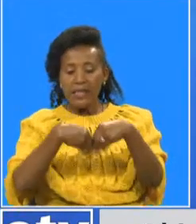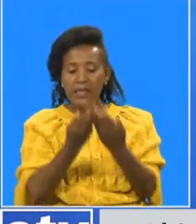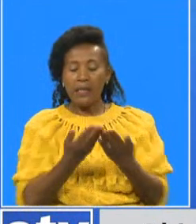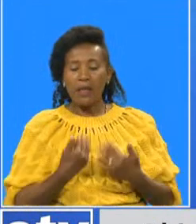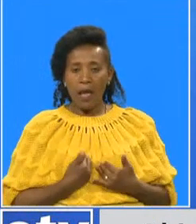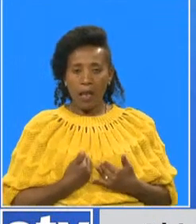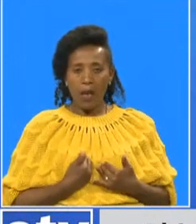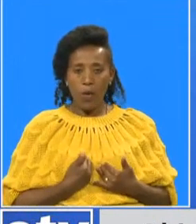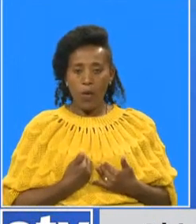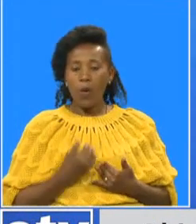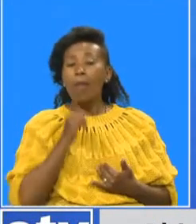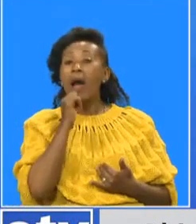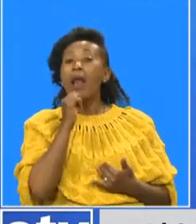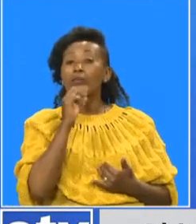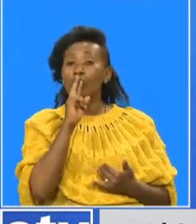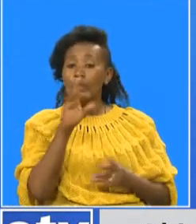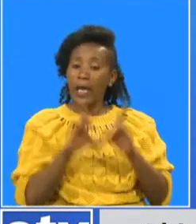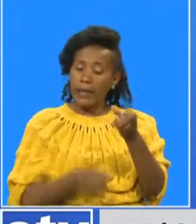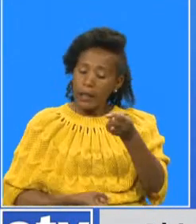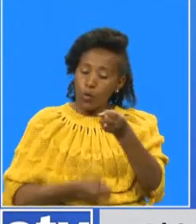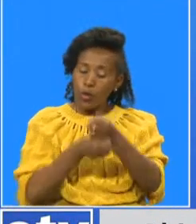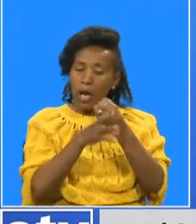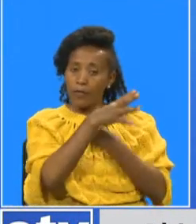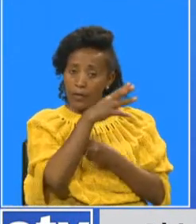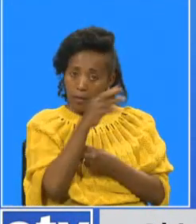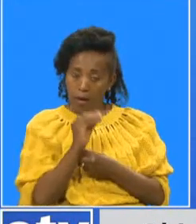ያለው ለባለ ሀብቶች እያደረገ ያለው ድጋፍና